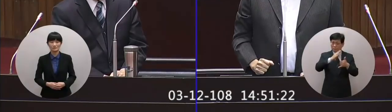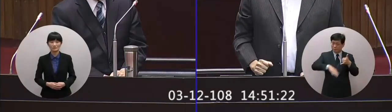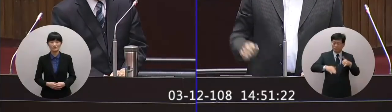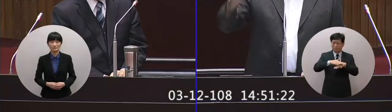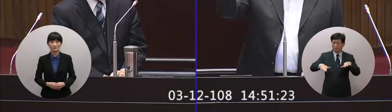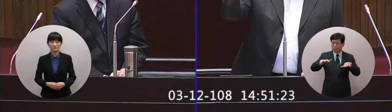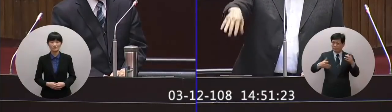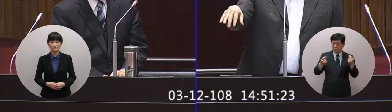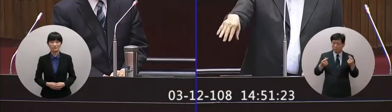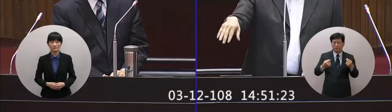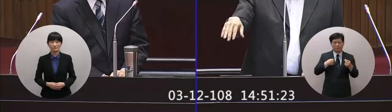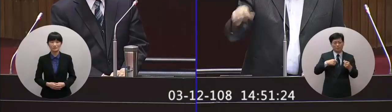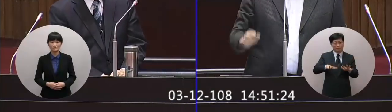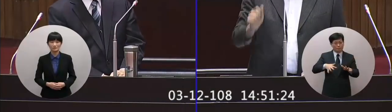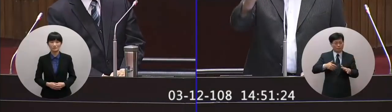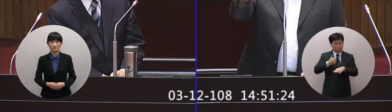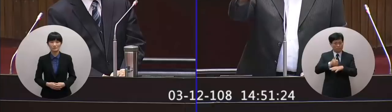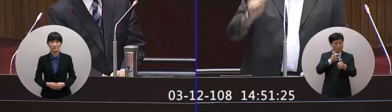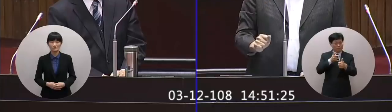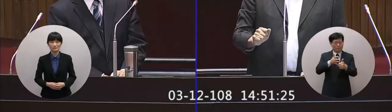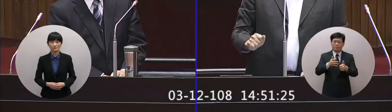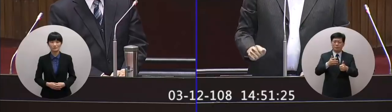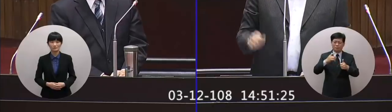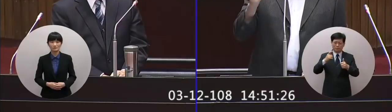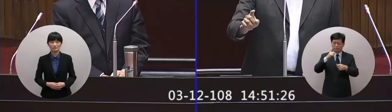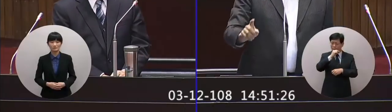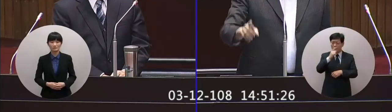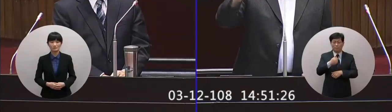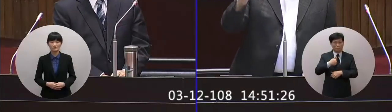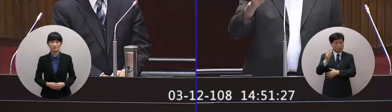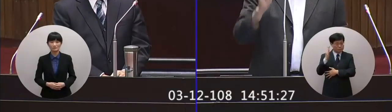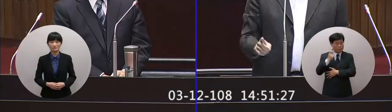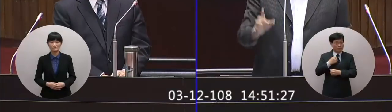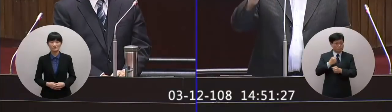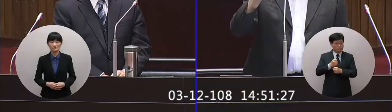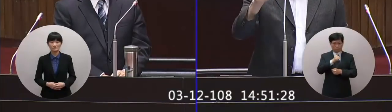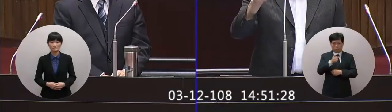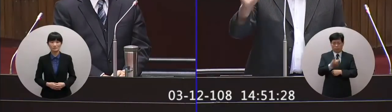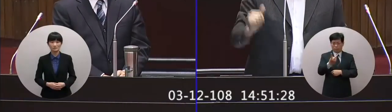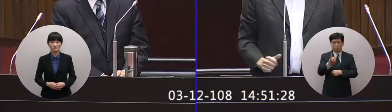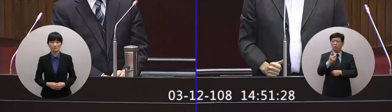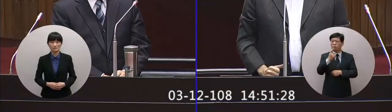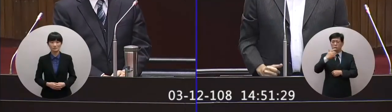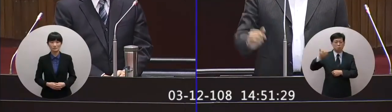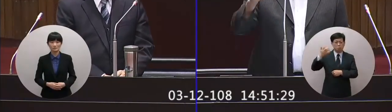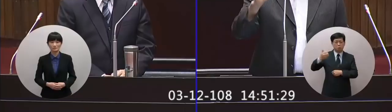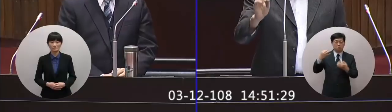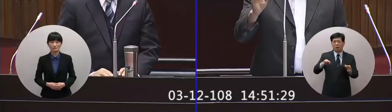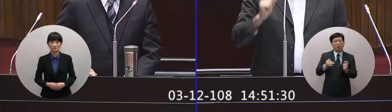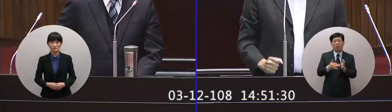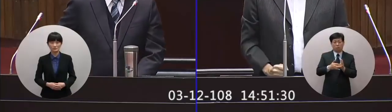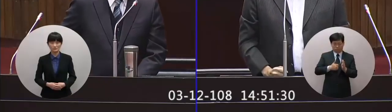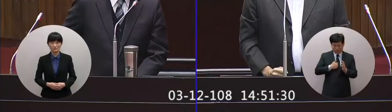距。我在每一次在质询台上，我常讲这一句话：政府要做到这两点，不是只有口号，而